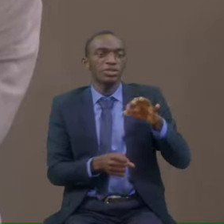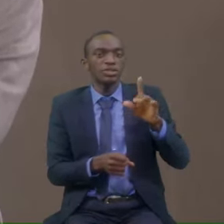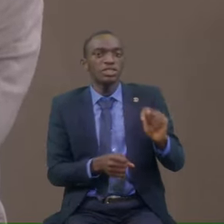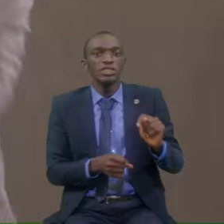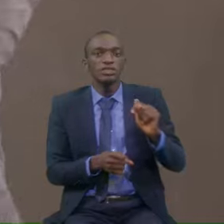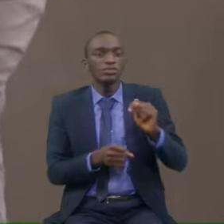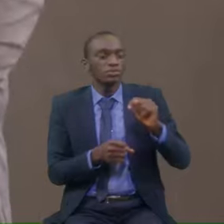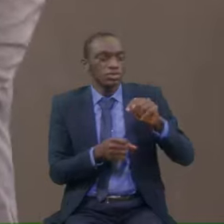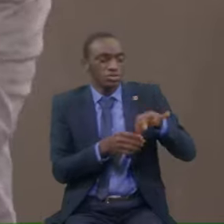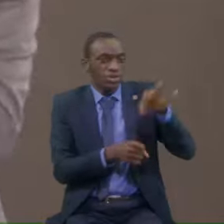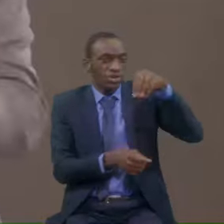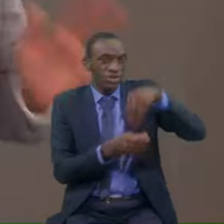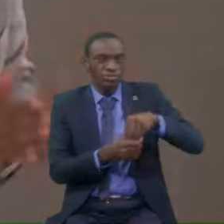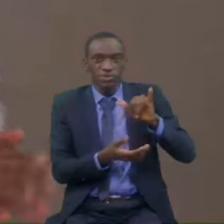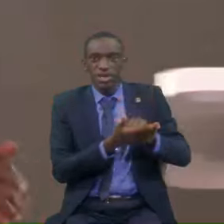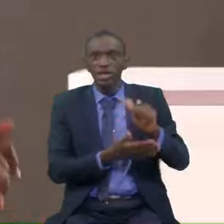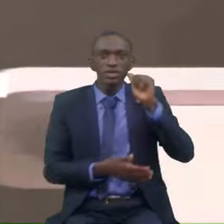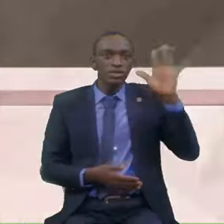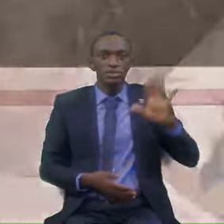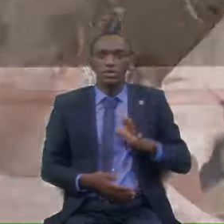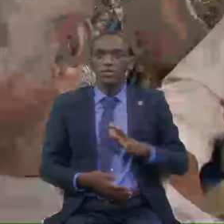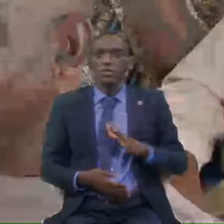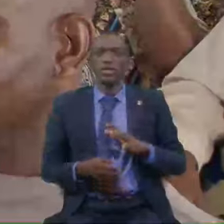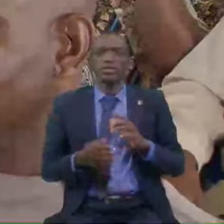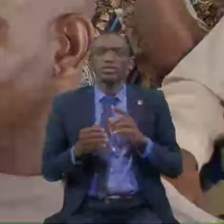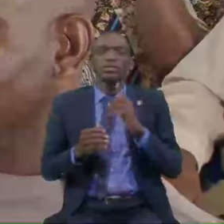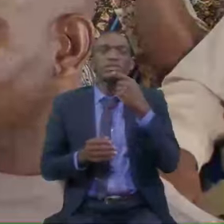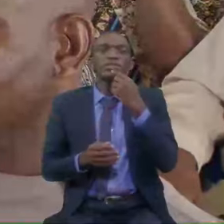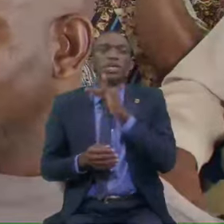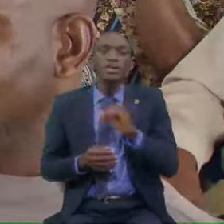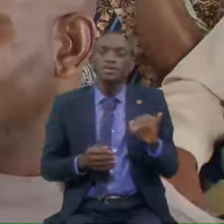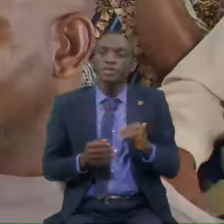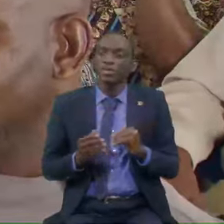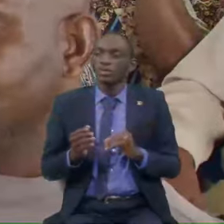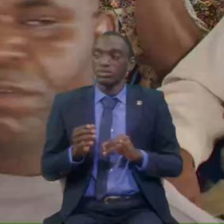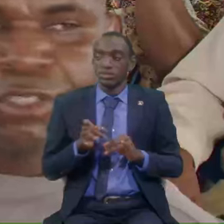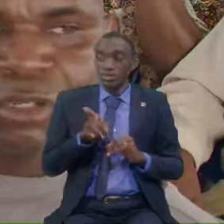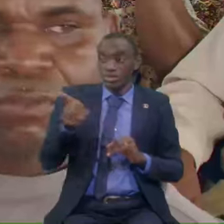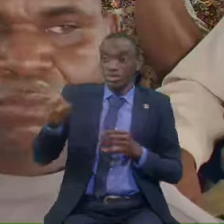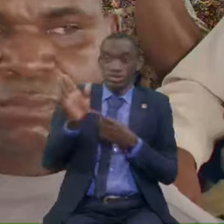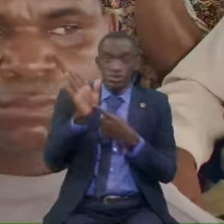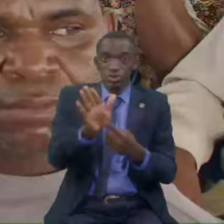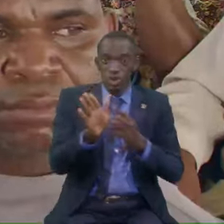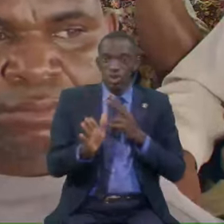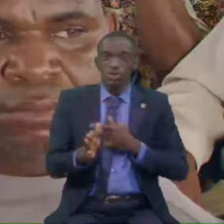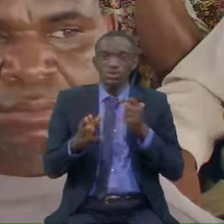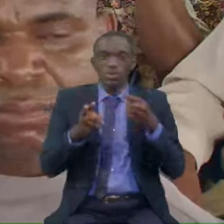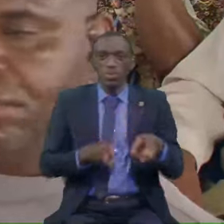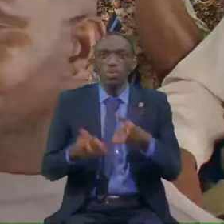cette femme, cette demoiselle, qui dit nous montre la voie du